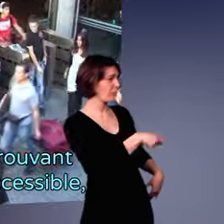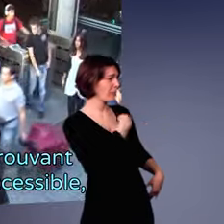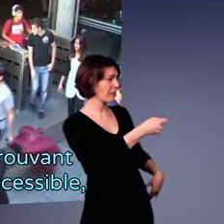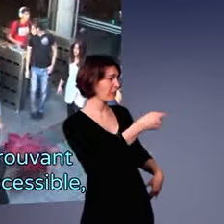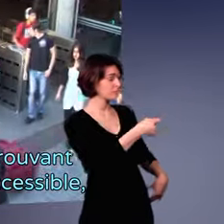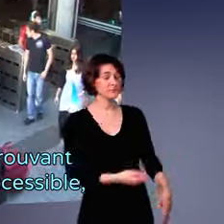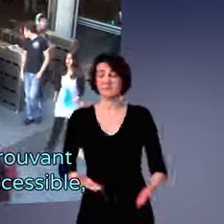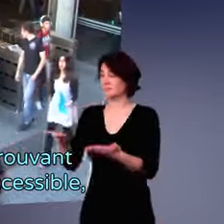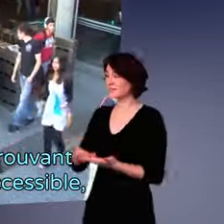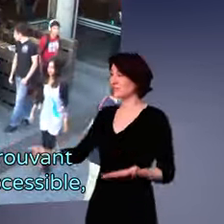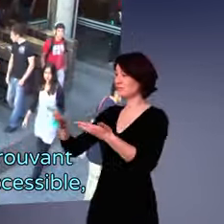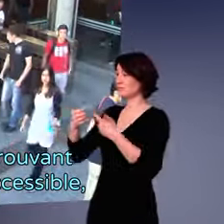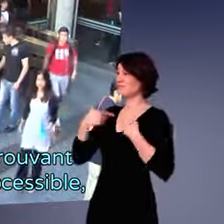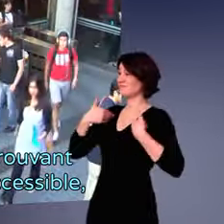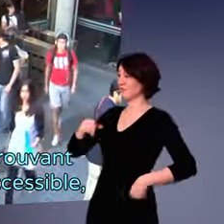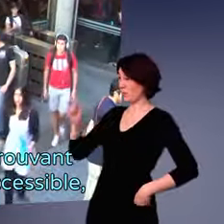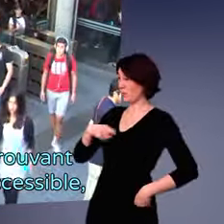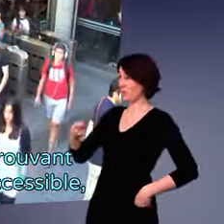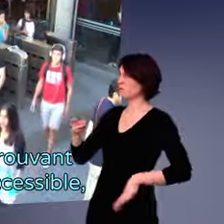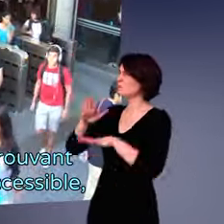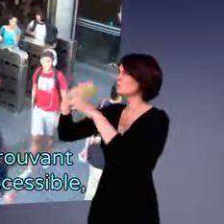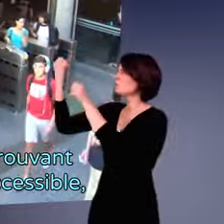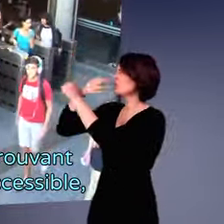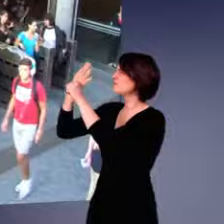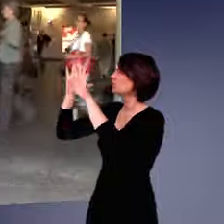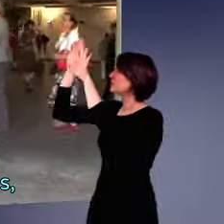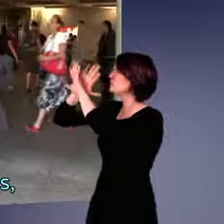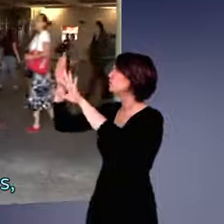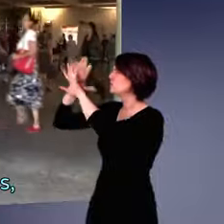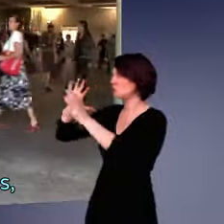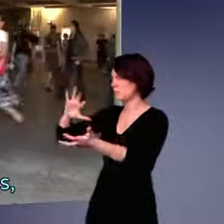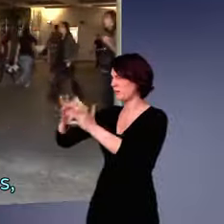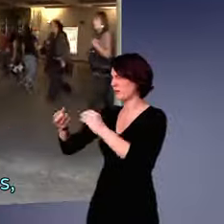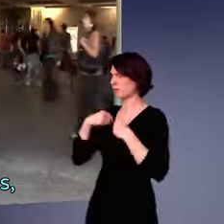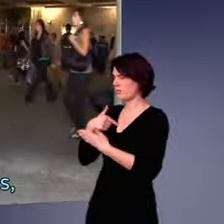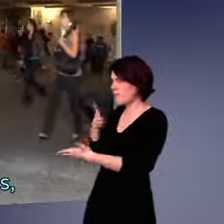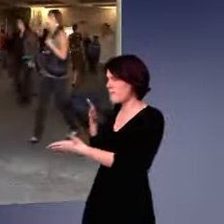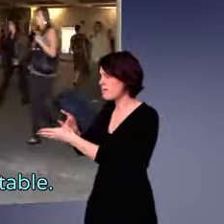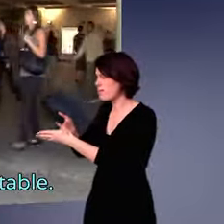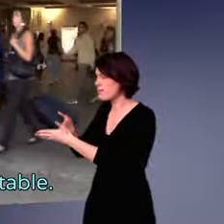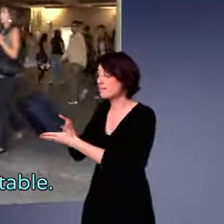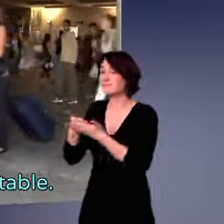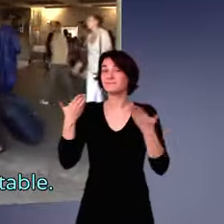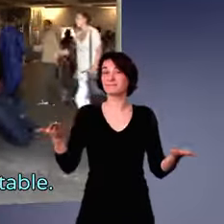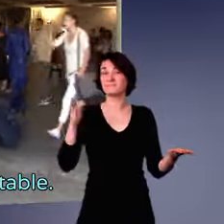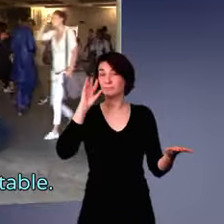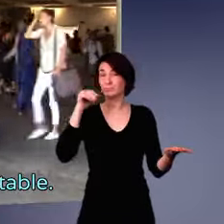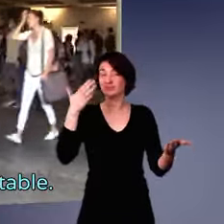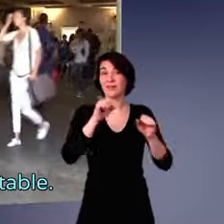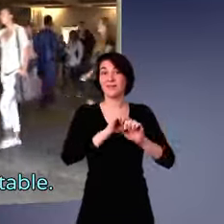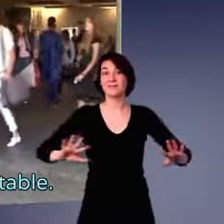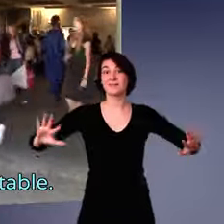personne valide se retrouvant dans un environnement non accessible sans information clair peut se retrouver dans une